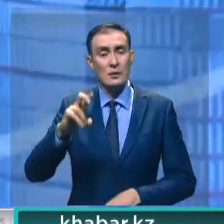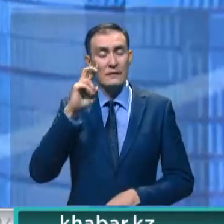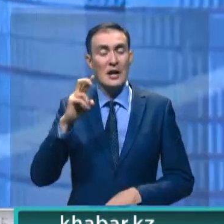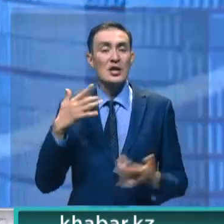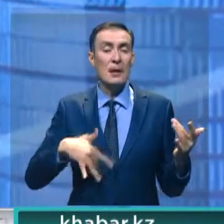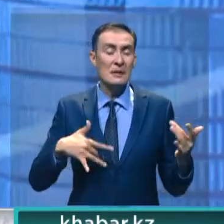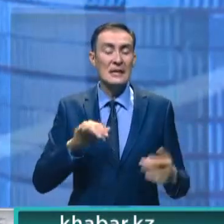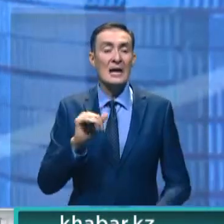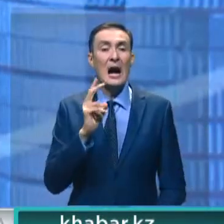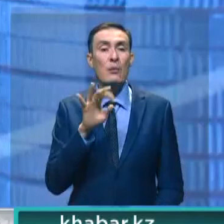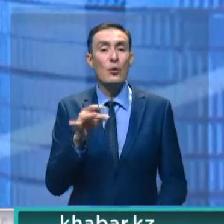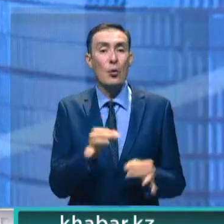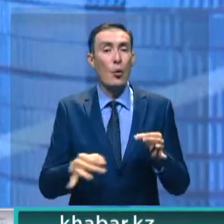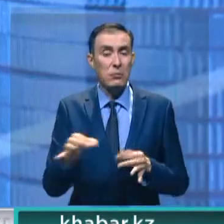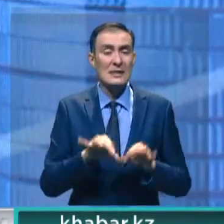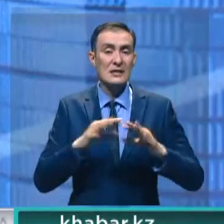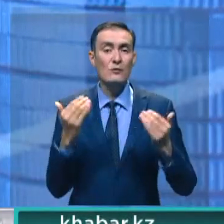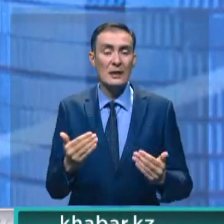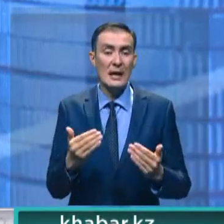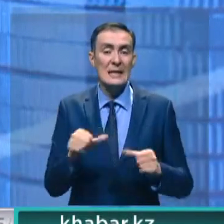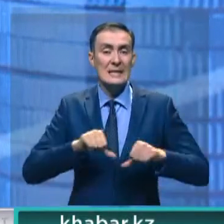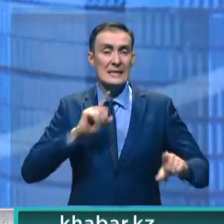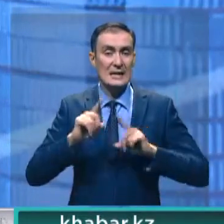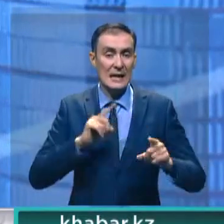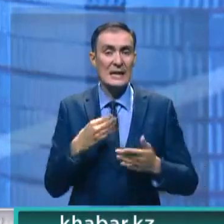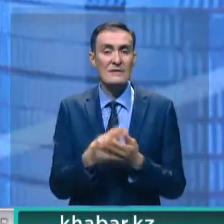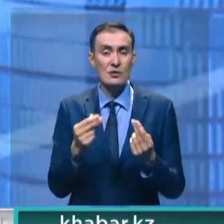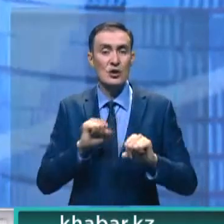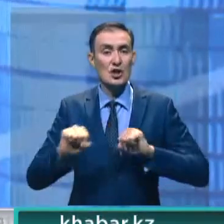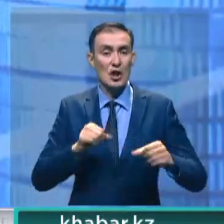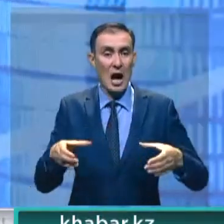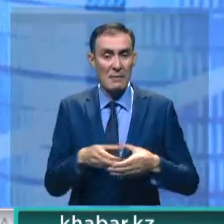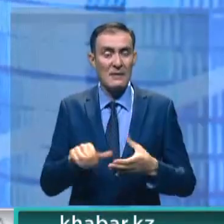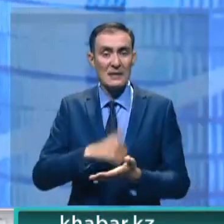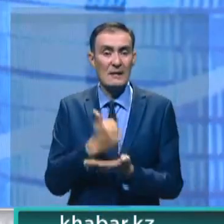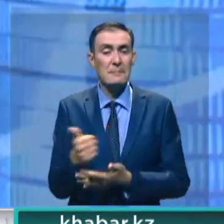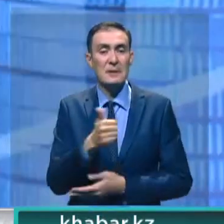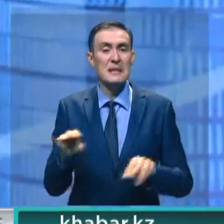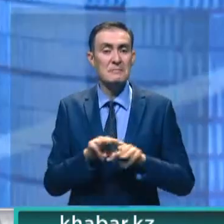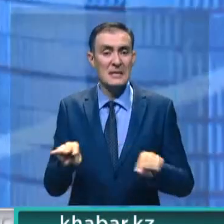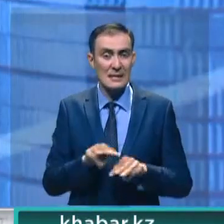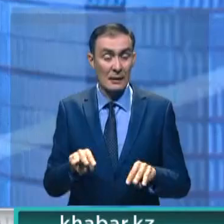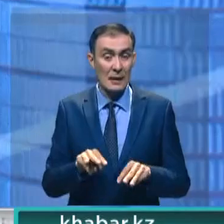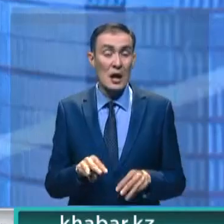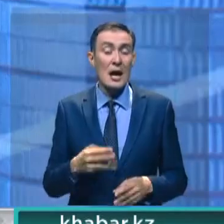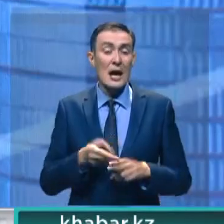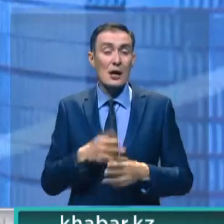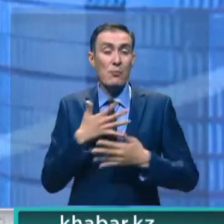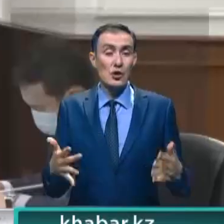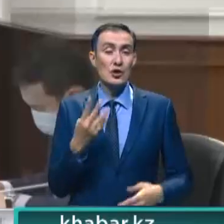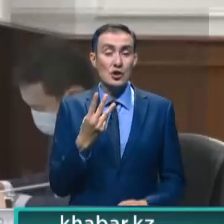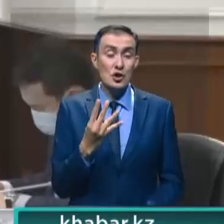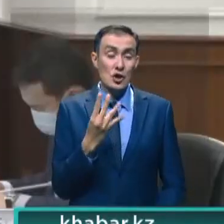Жамбылская и Акмолинская области, рассказали сегодня на заседании инвестштаба, который возглавляет премьер-министр. В цифрах это больше